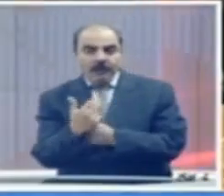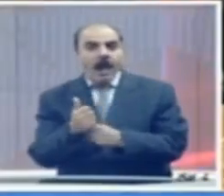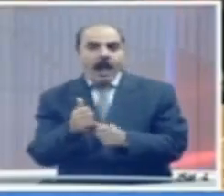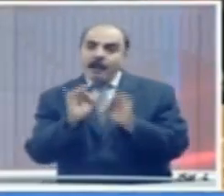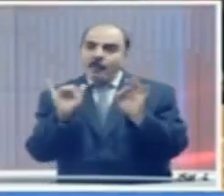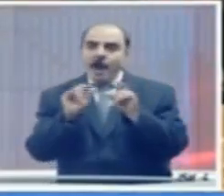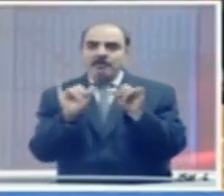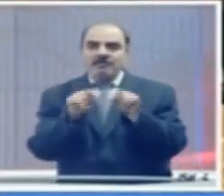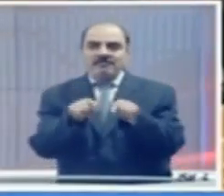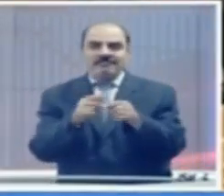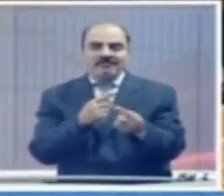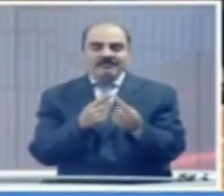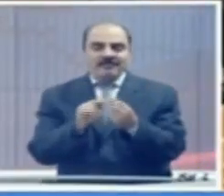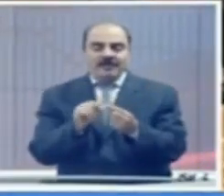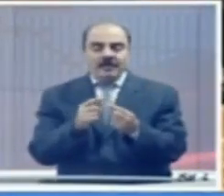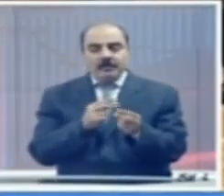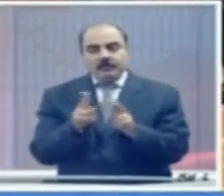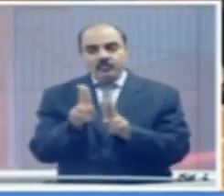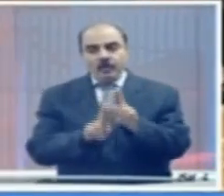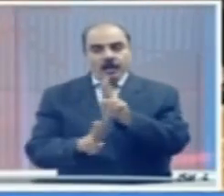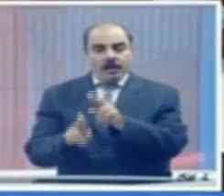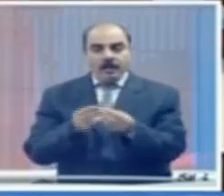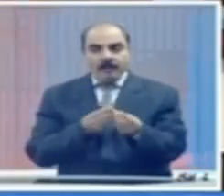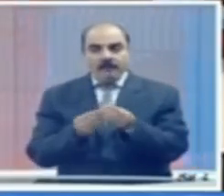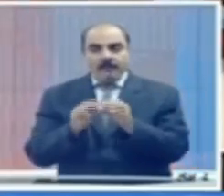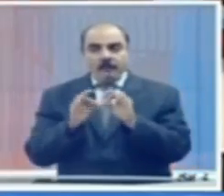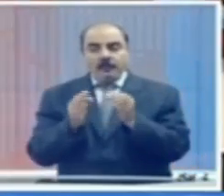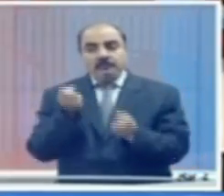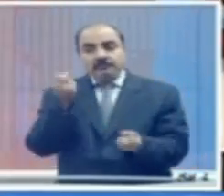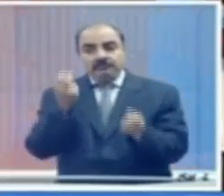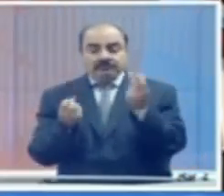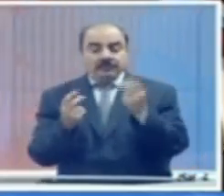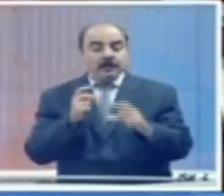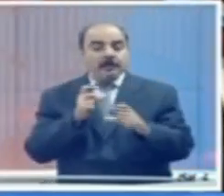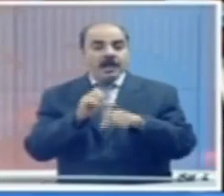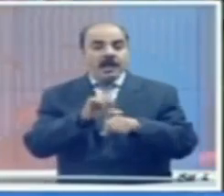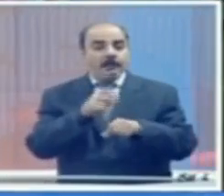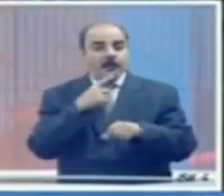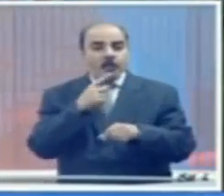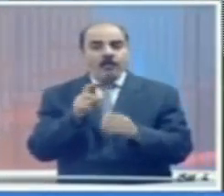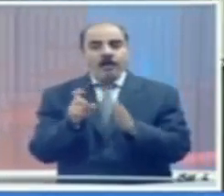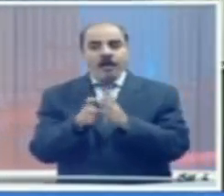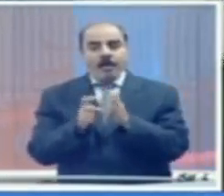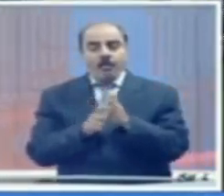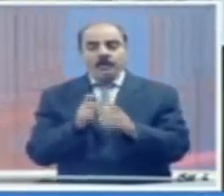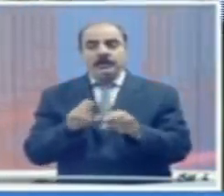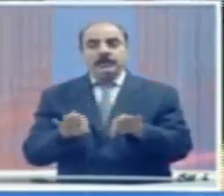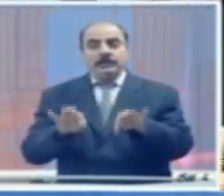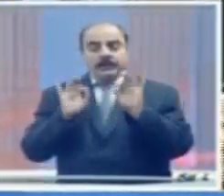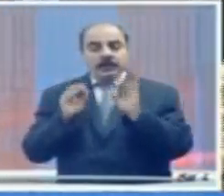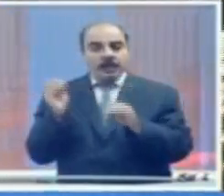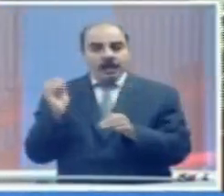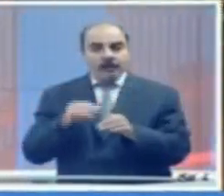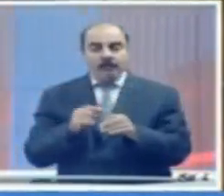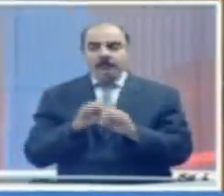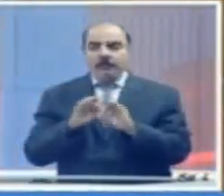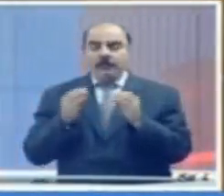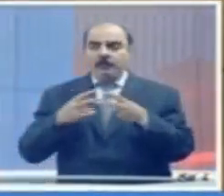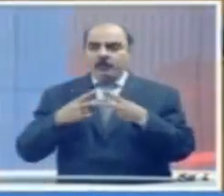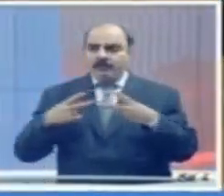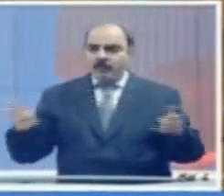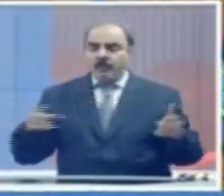جدا. المؤتمر ناقش أيضا خلال فعالياته مبادرات البنك المركزي وقانون البنوك، بالإضافة لجلسة عن